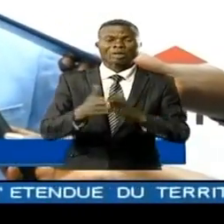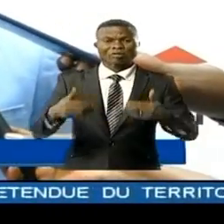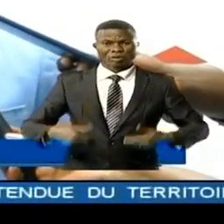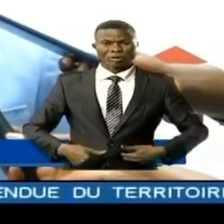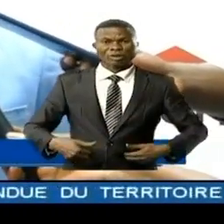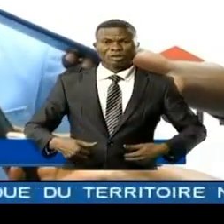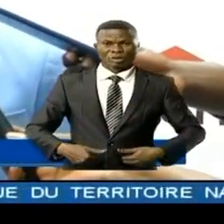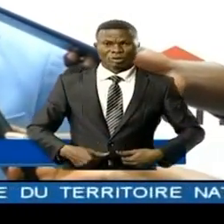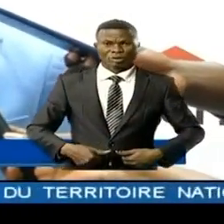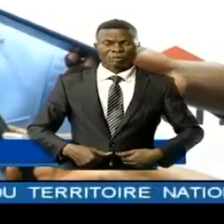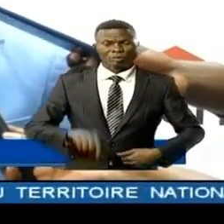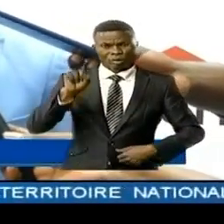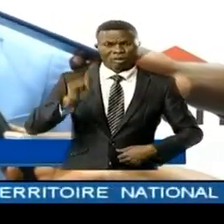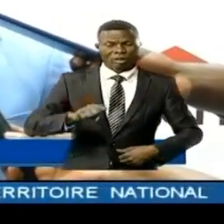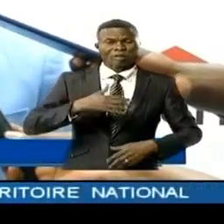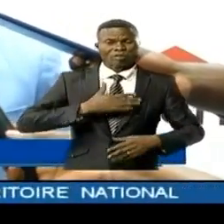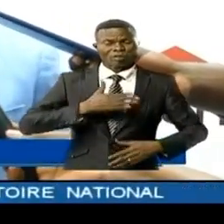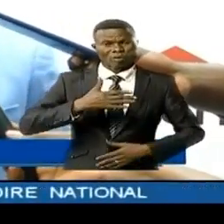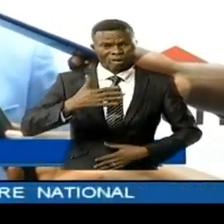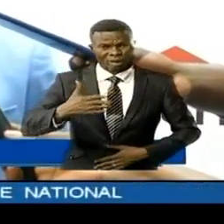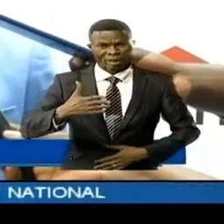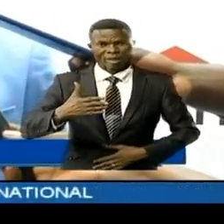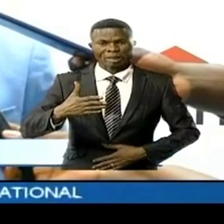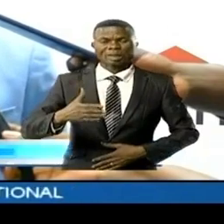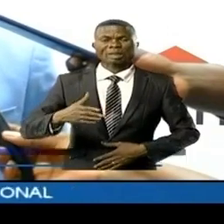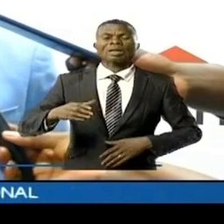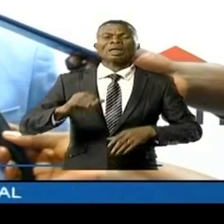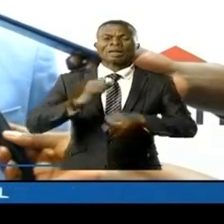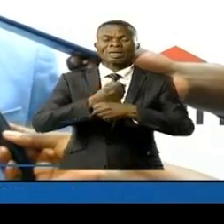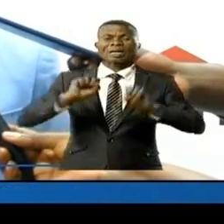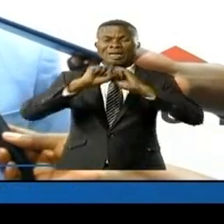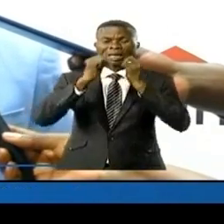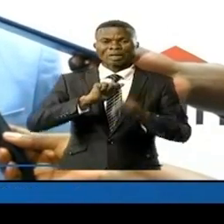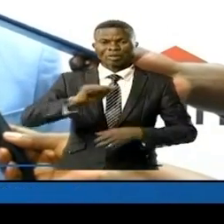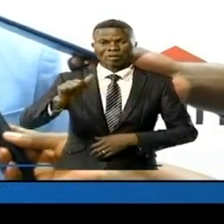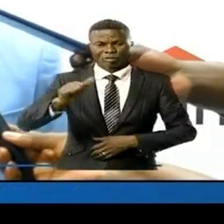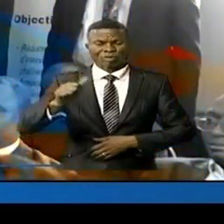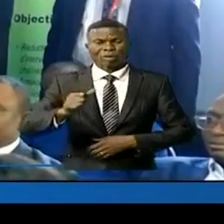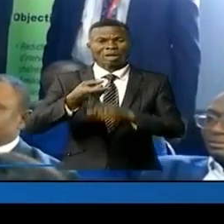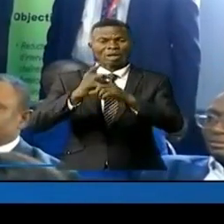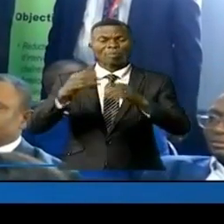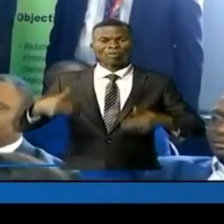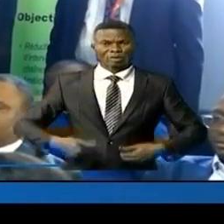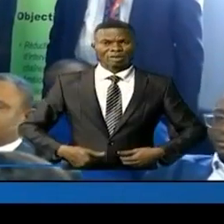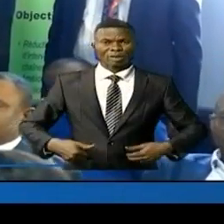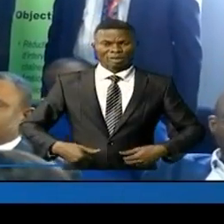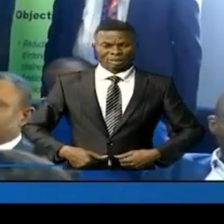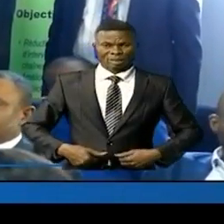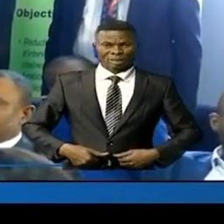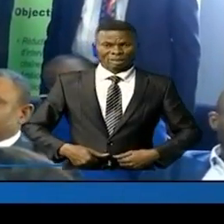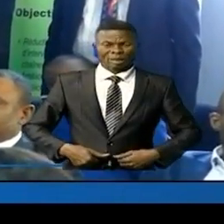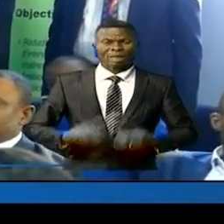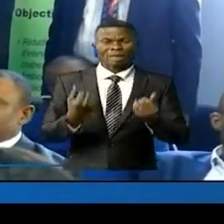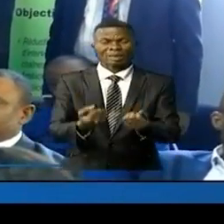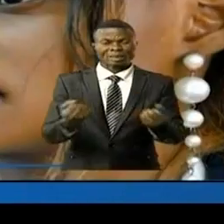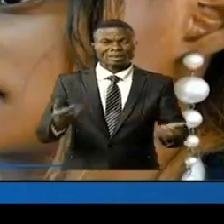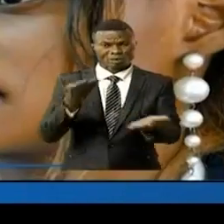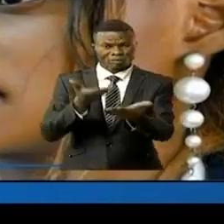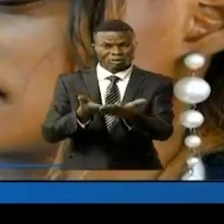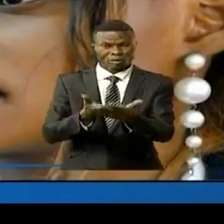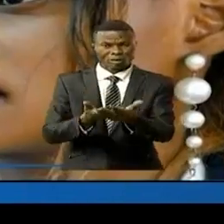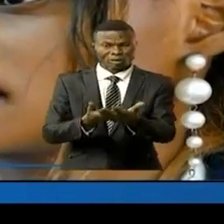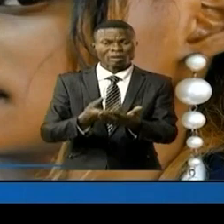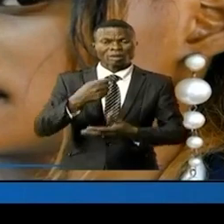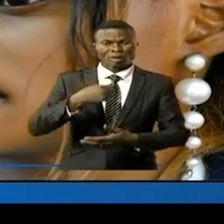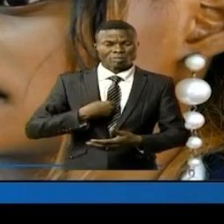il faut oser et c'est l'entrepreneuriat ici de ses jeunes et ses enfants moi je